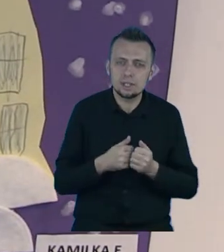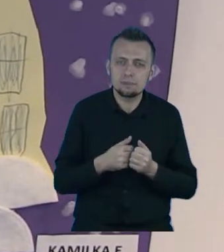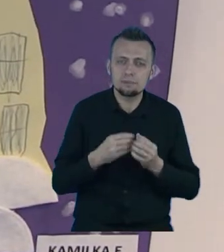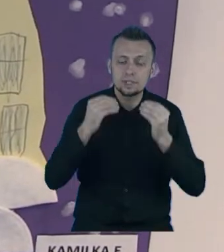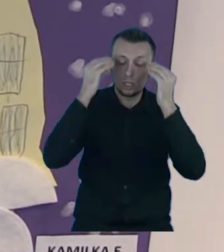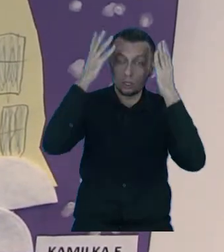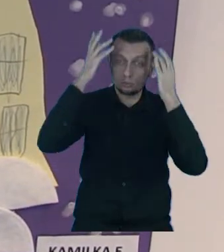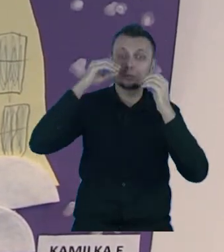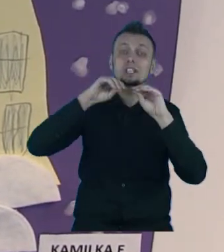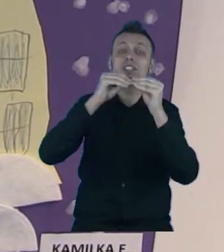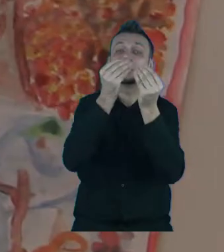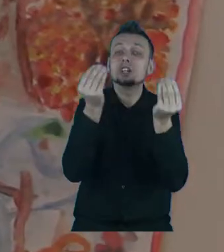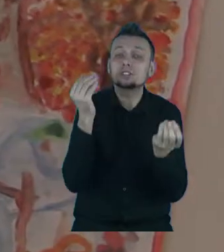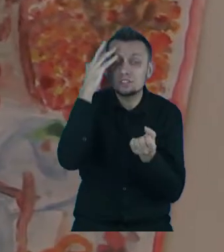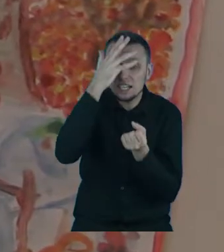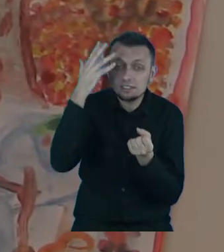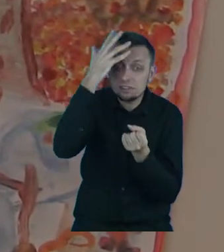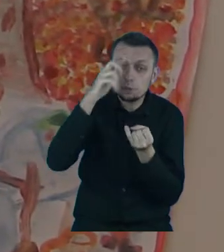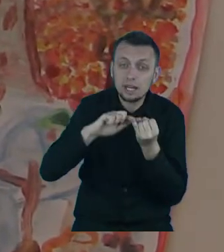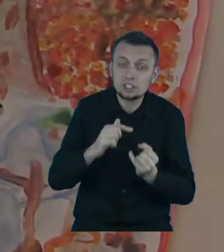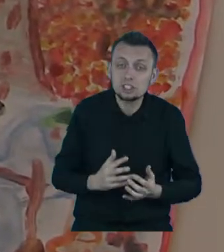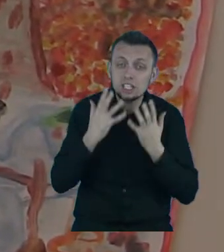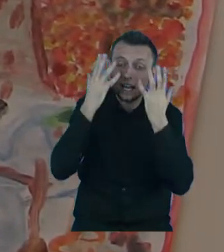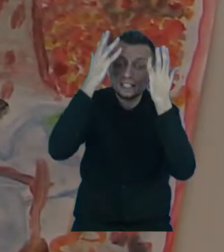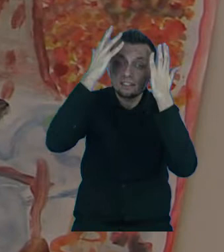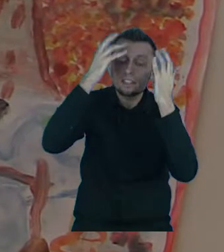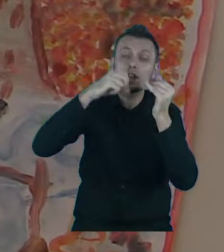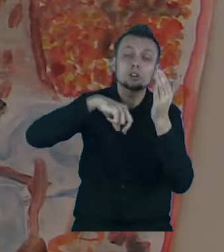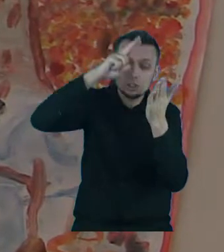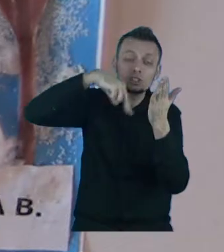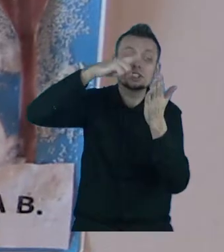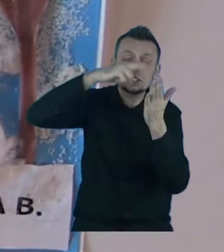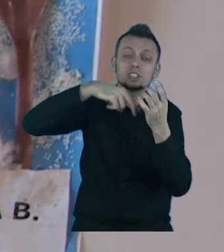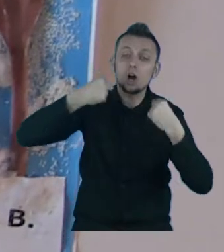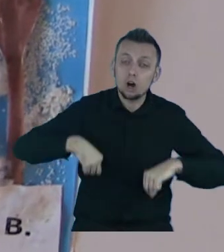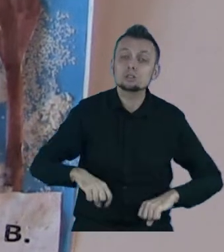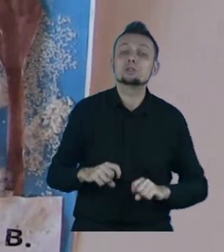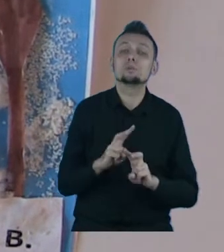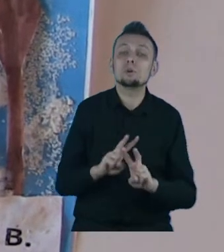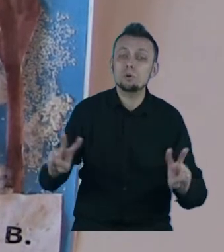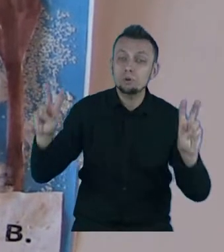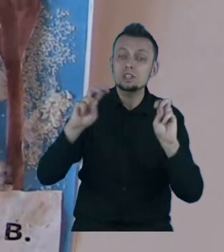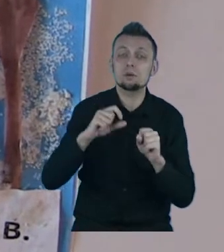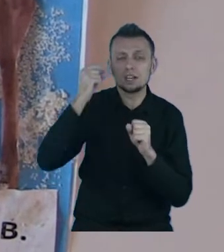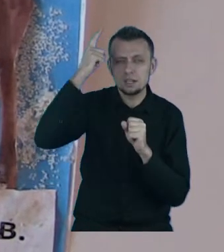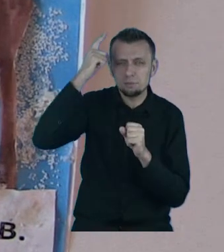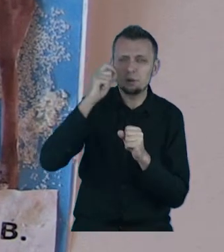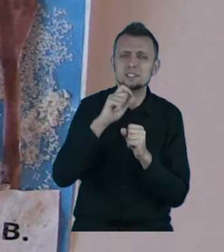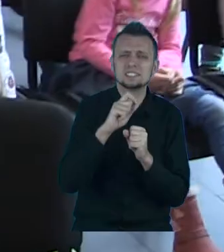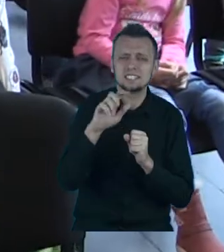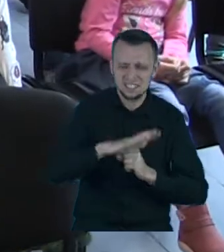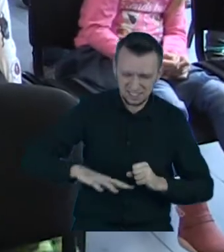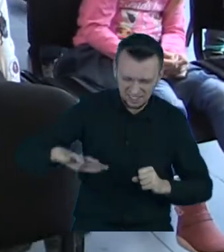wyobraźni i aktywności twórczej uczestników inspirowanej pięknem regionów Polski w czterech porach roku. Prac